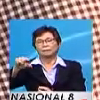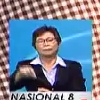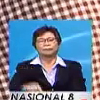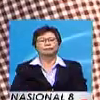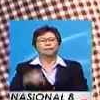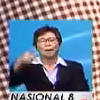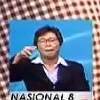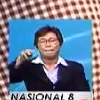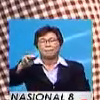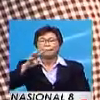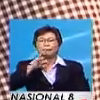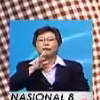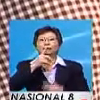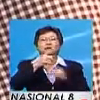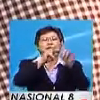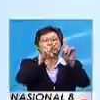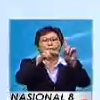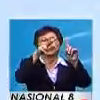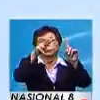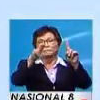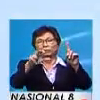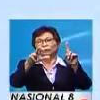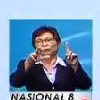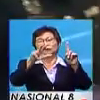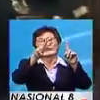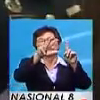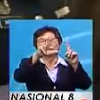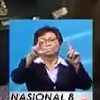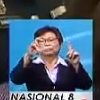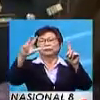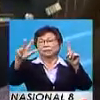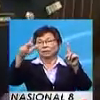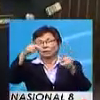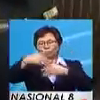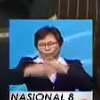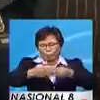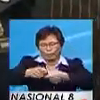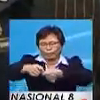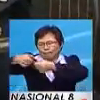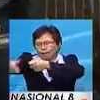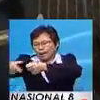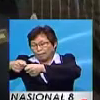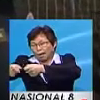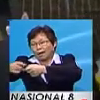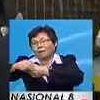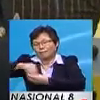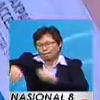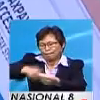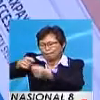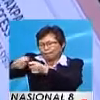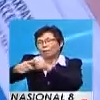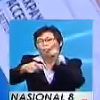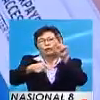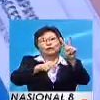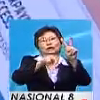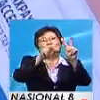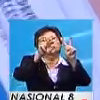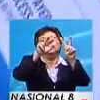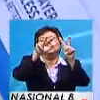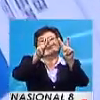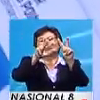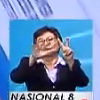menurut Perdana Menteri daripada 1303 yang diproses untuk bayaran balik khas tersebut 235